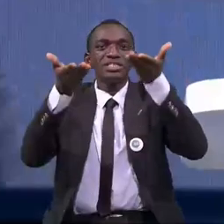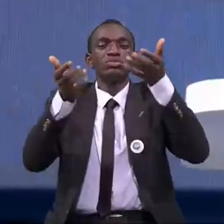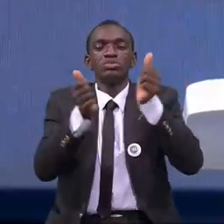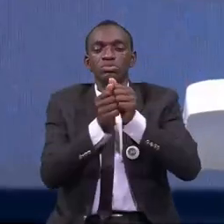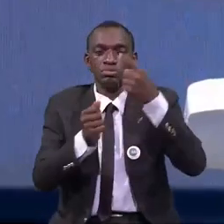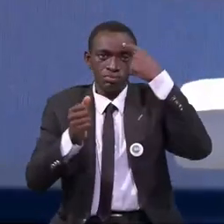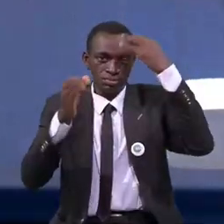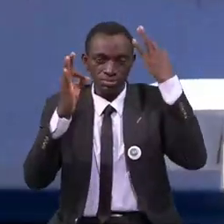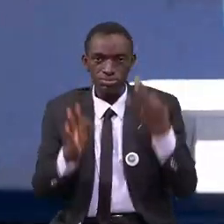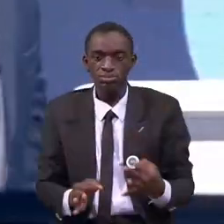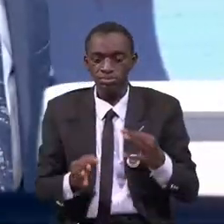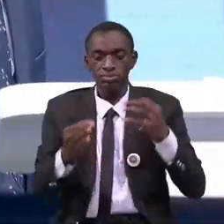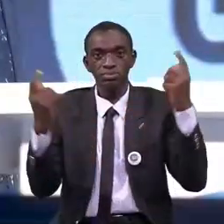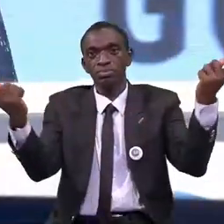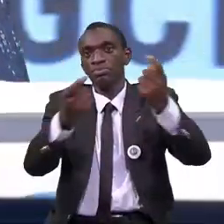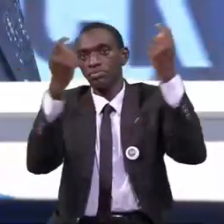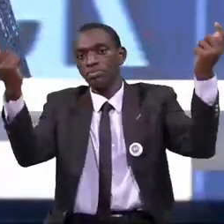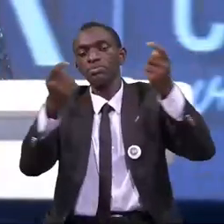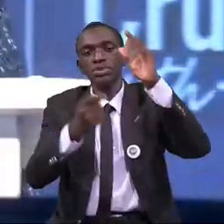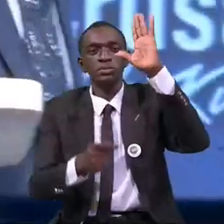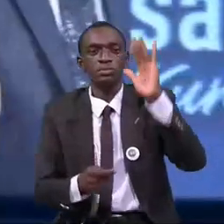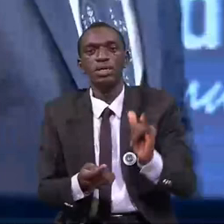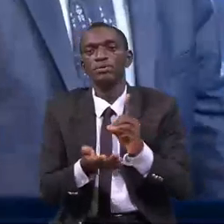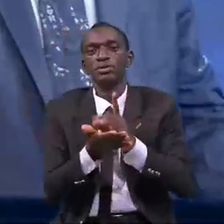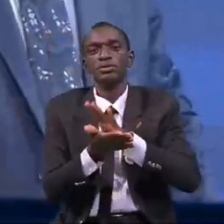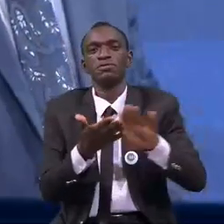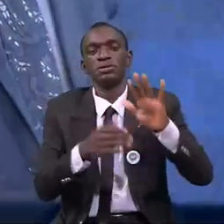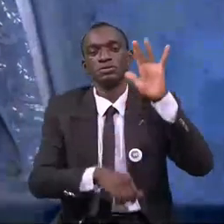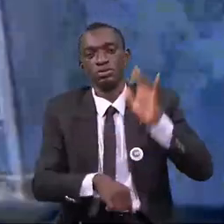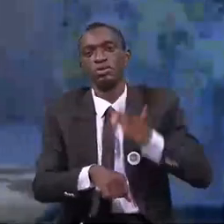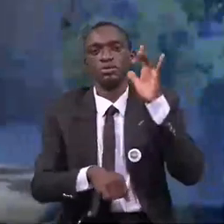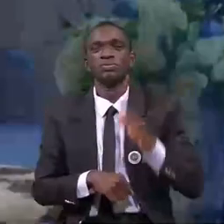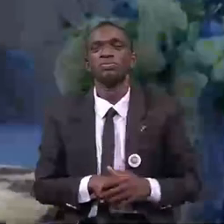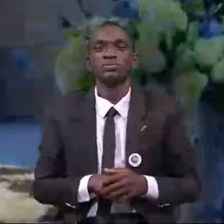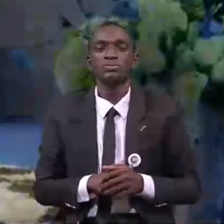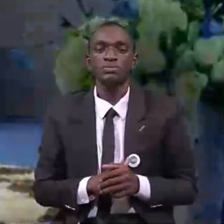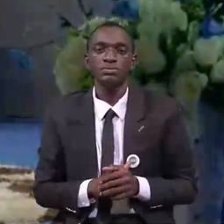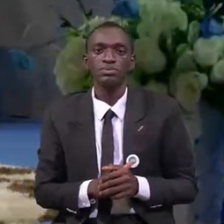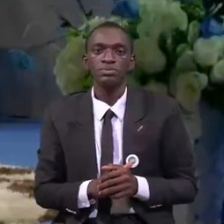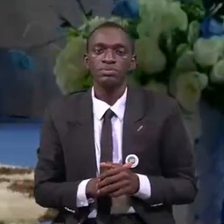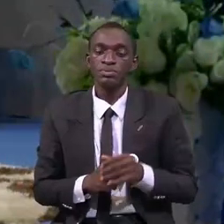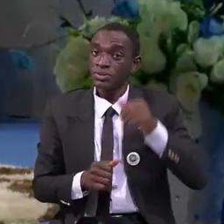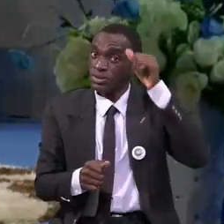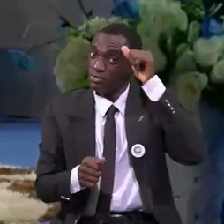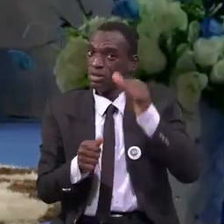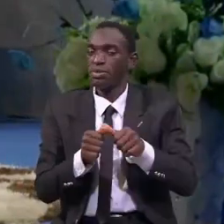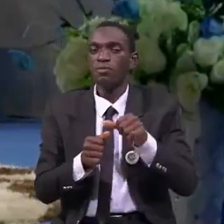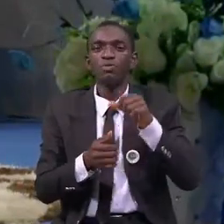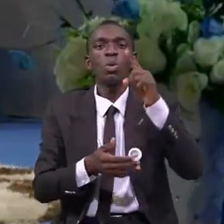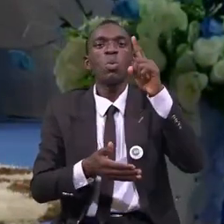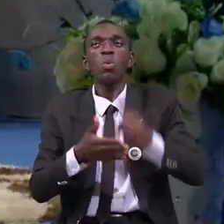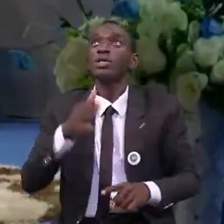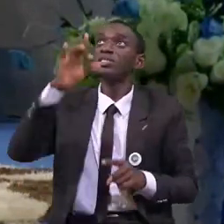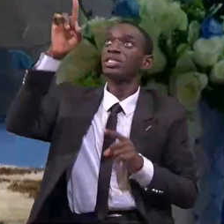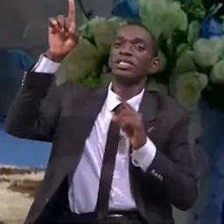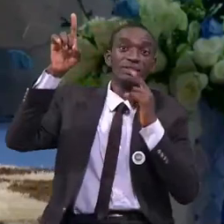ici se lever avec le triomphe décisif par la touche divine rappelez-vous